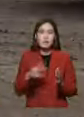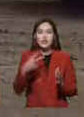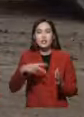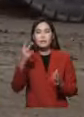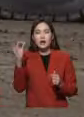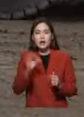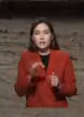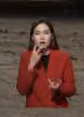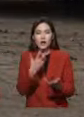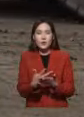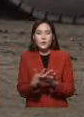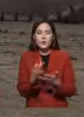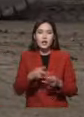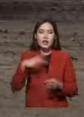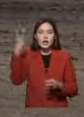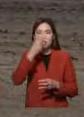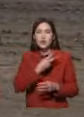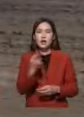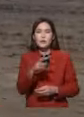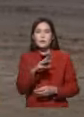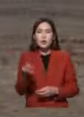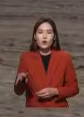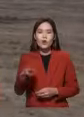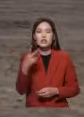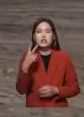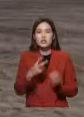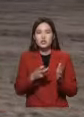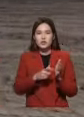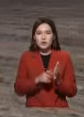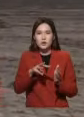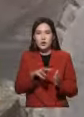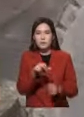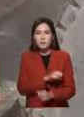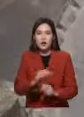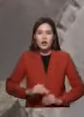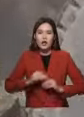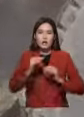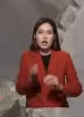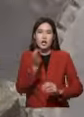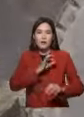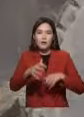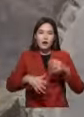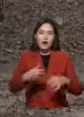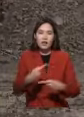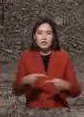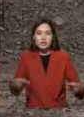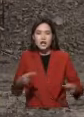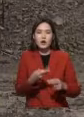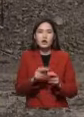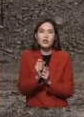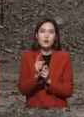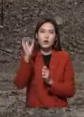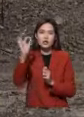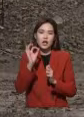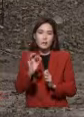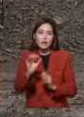бар. Соңғы 2 жылда бұрғылау жұмыстары 70 мың метрге дейін жетті. Осы арқылы пайдалы қазбаларды игеру 11%-ға